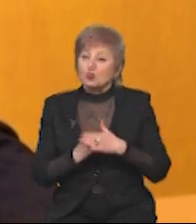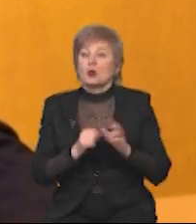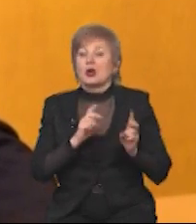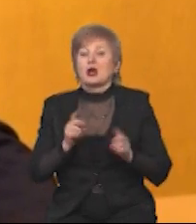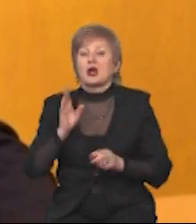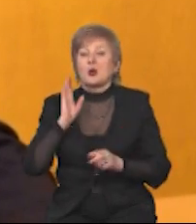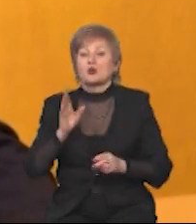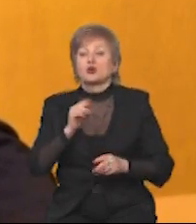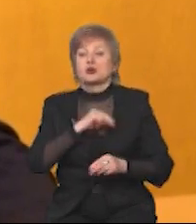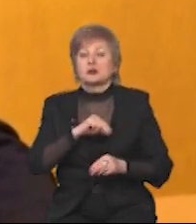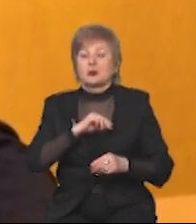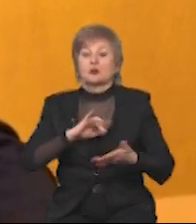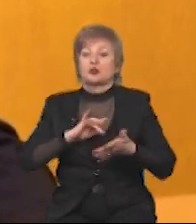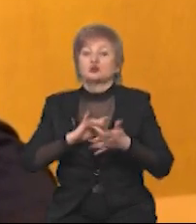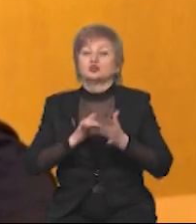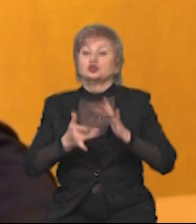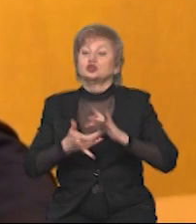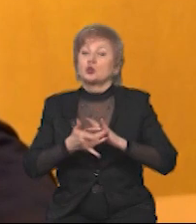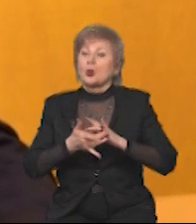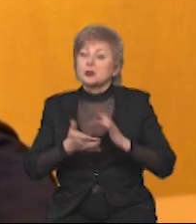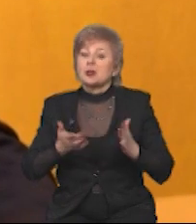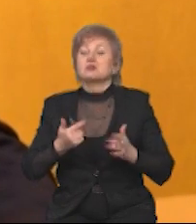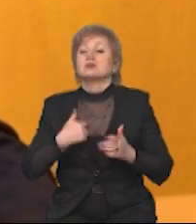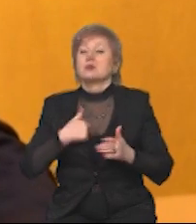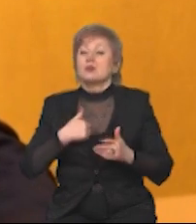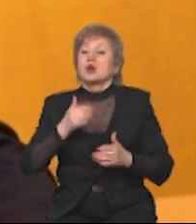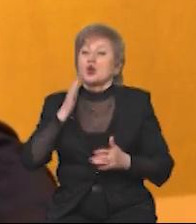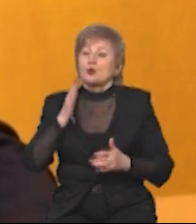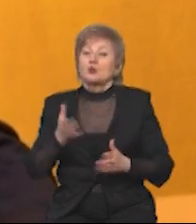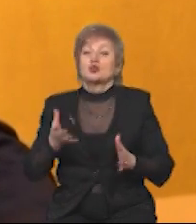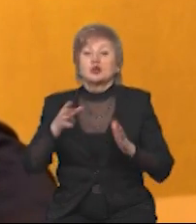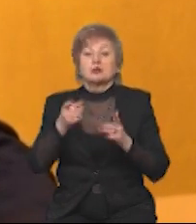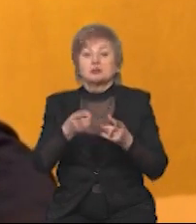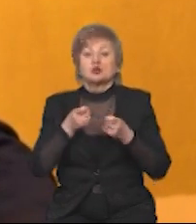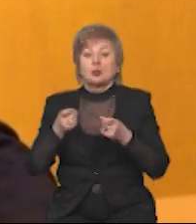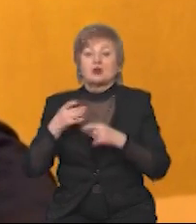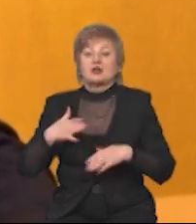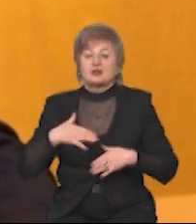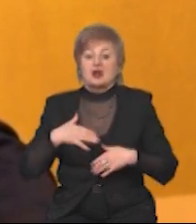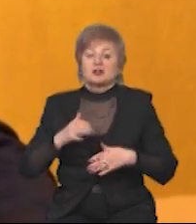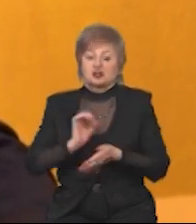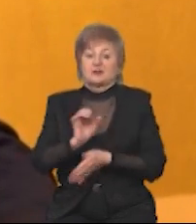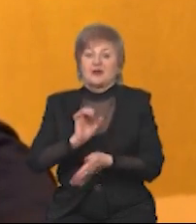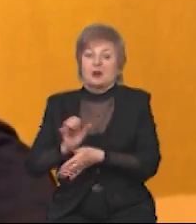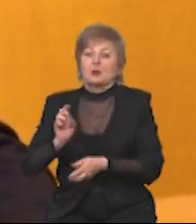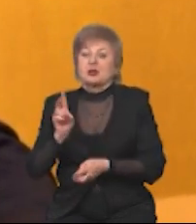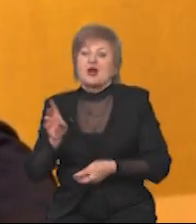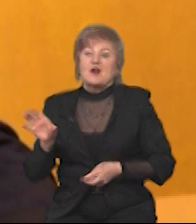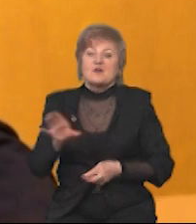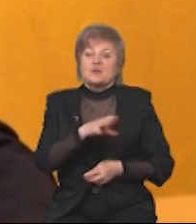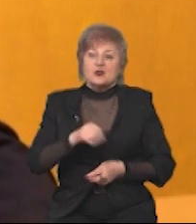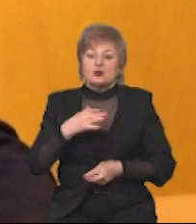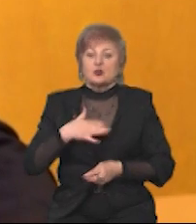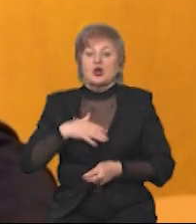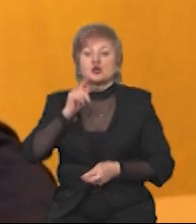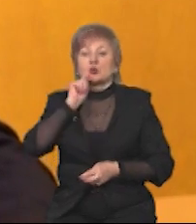яка буде працювати онлайн, і ми будемо долучати туди не тільки наших товаровиробників, а всю нашу